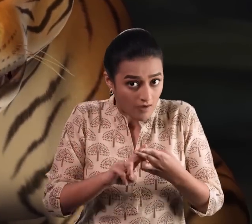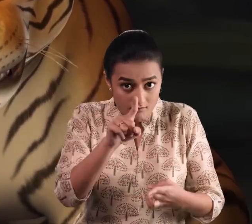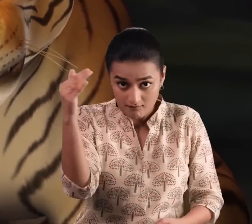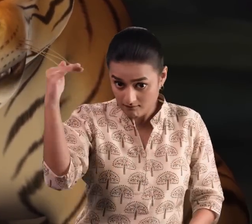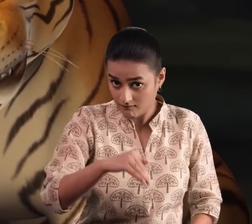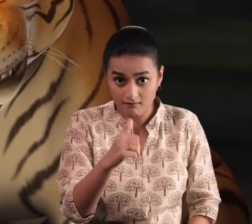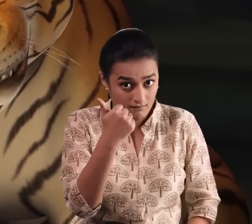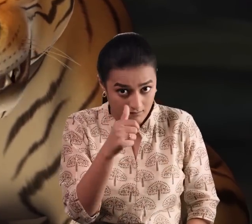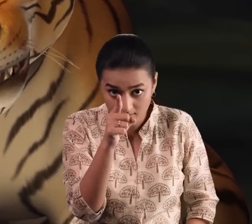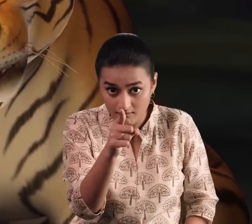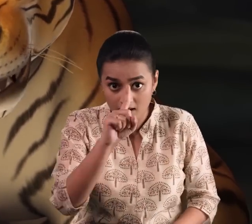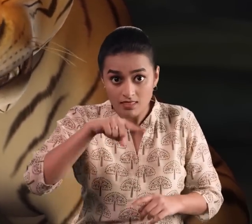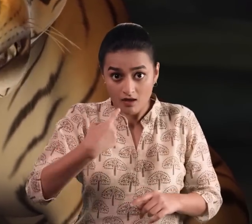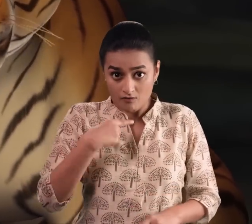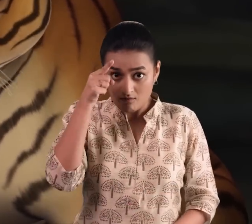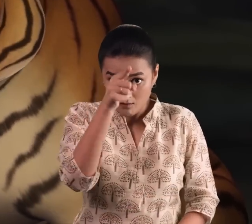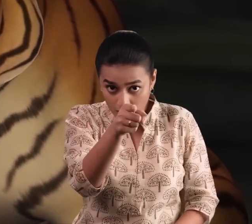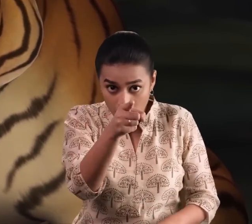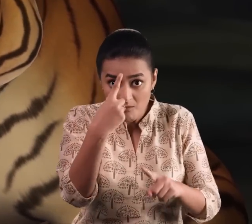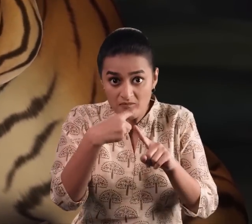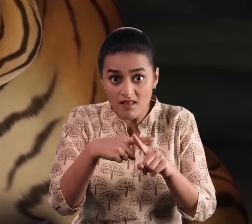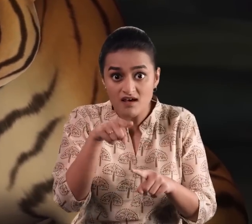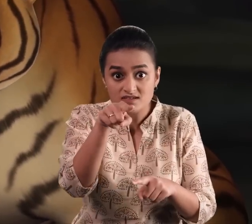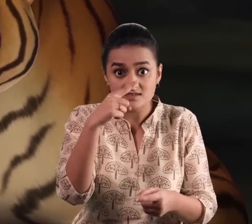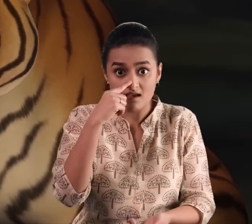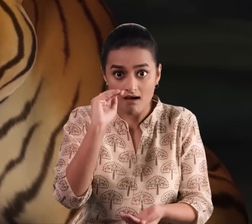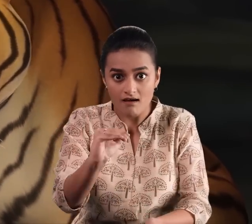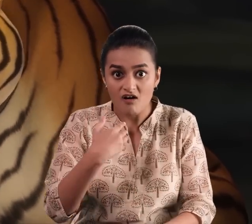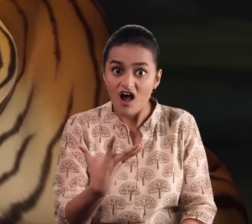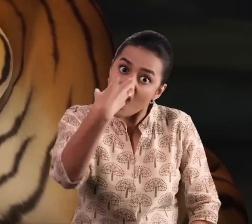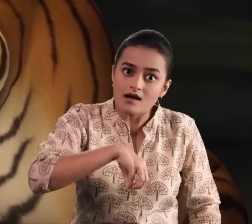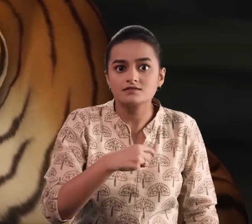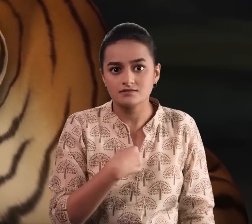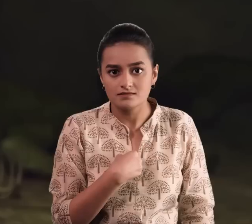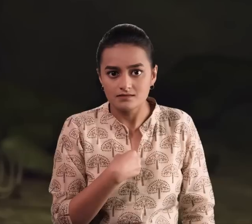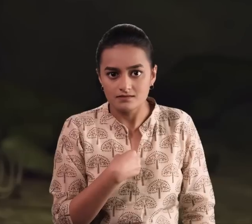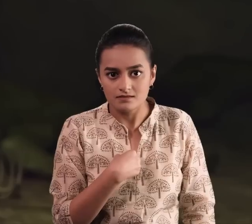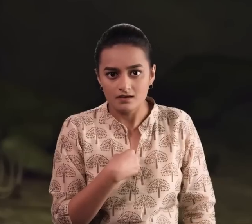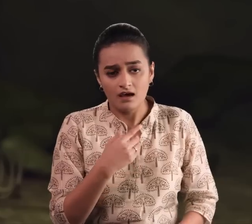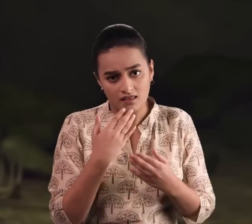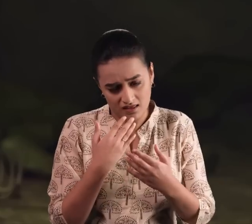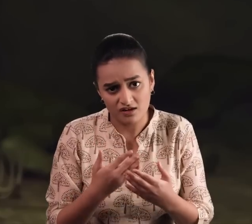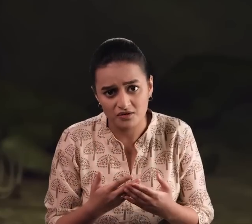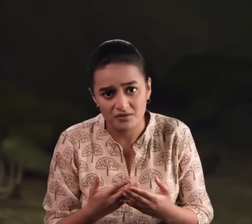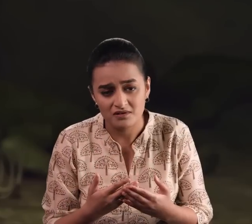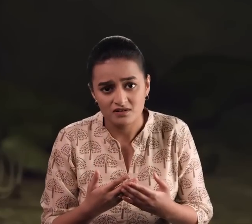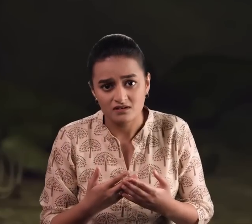तुम नहीं आई तो मैं तुम्हें और तुम्हारी बच्ची को भी खा जाऊंगा।